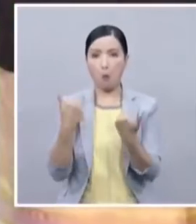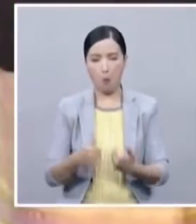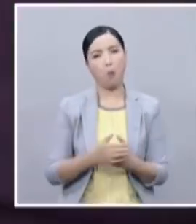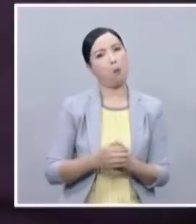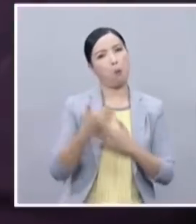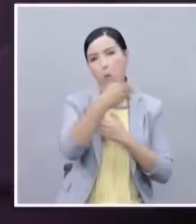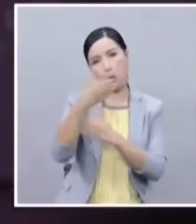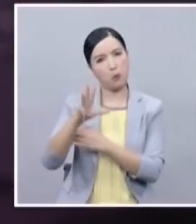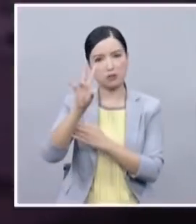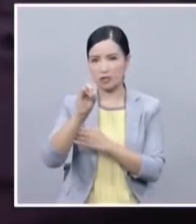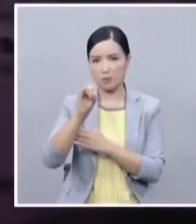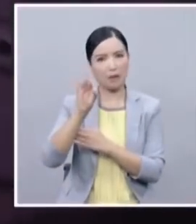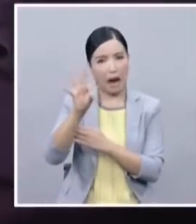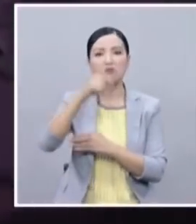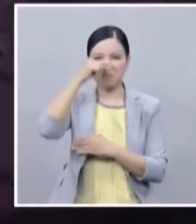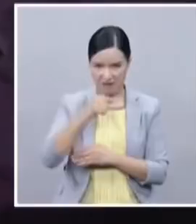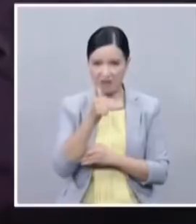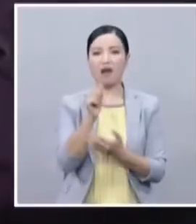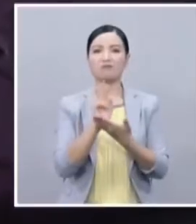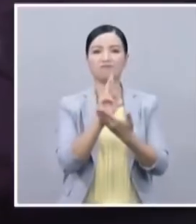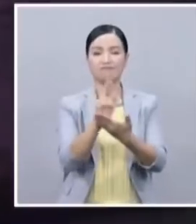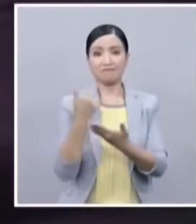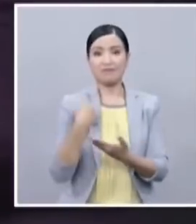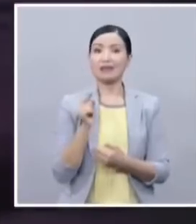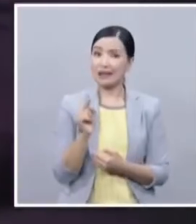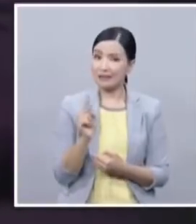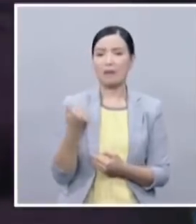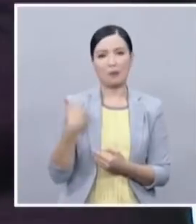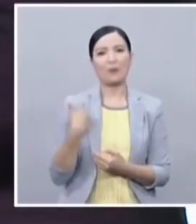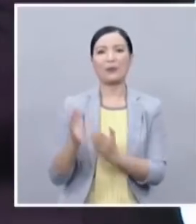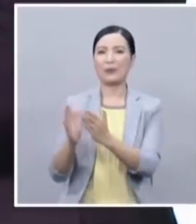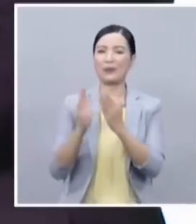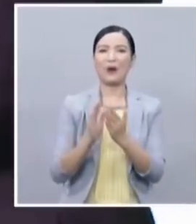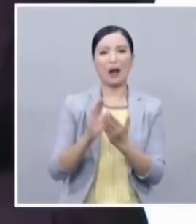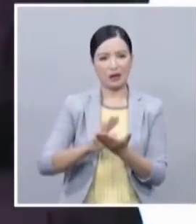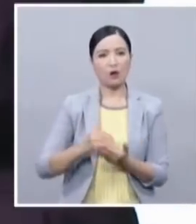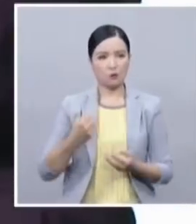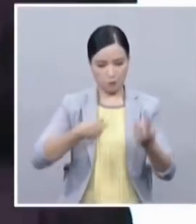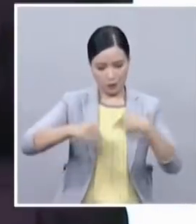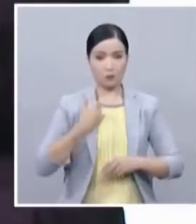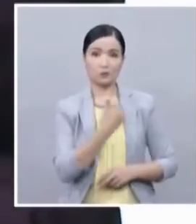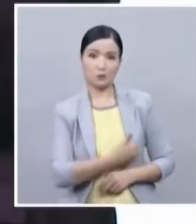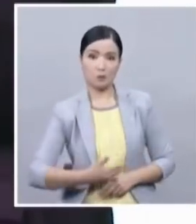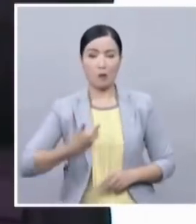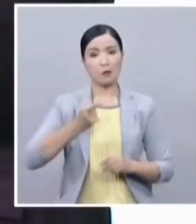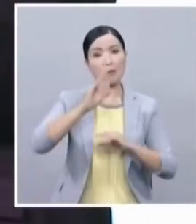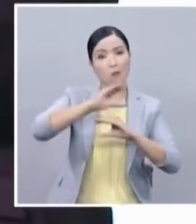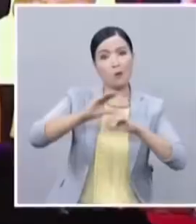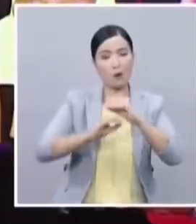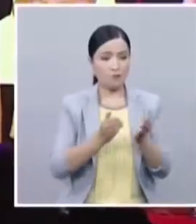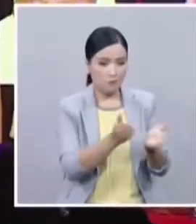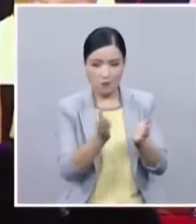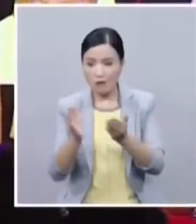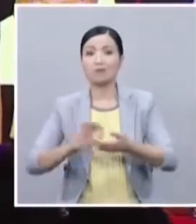าน79ประเทศนะครับโครงการนี้ถือเป็น1ในแนวทางที่จะนำมาใช้ในการรูปด้านสุขภาพของประเทศเป็นโครงการที่เกิดจากความร่วมมือ